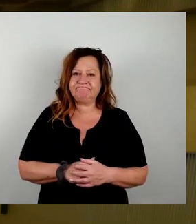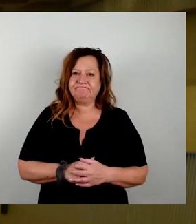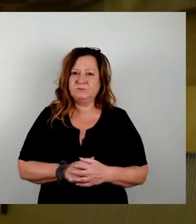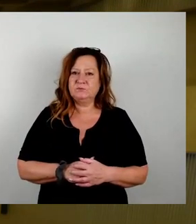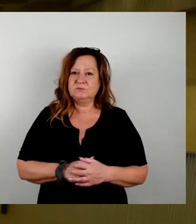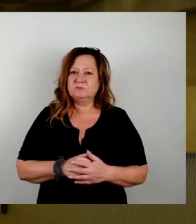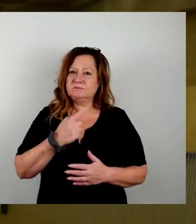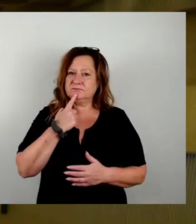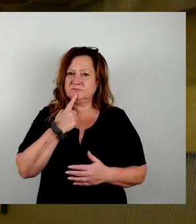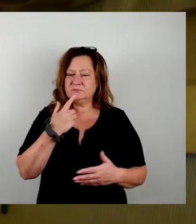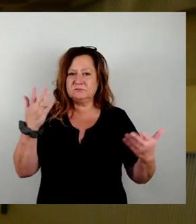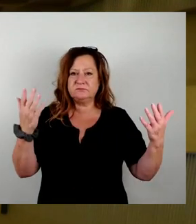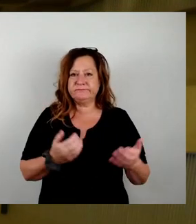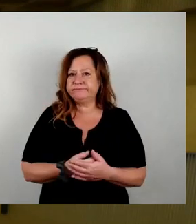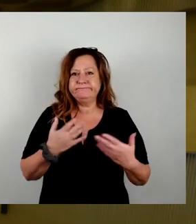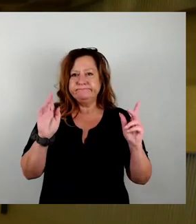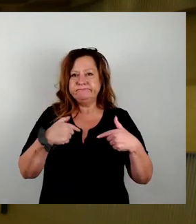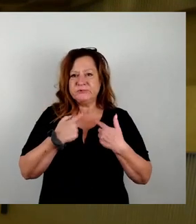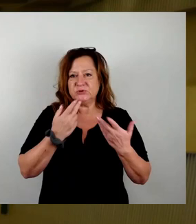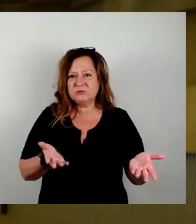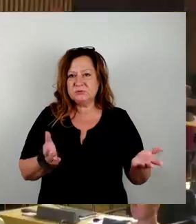ja, was soll man dazu sagen?